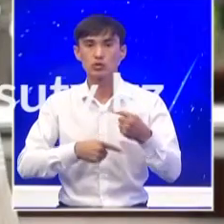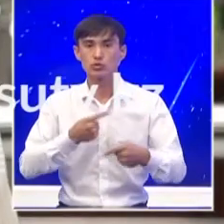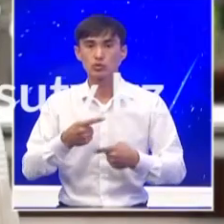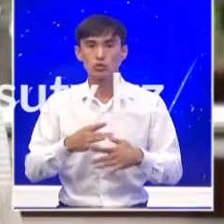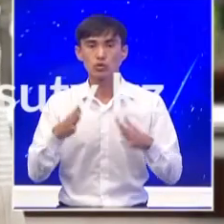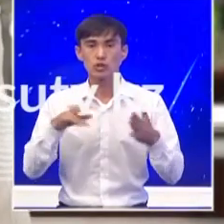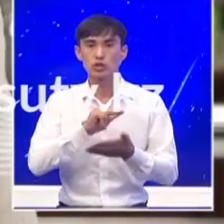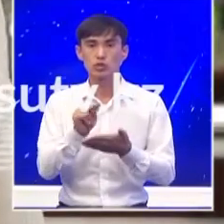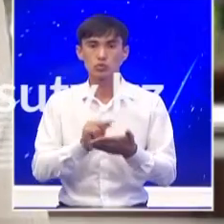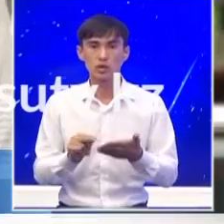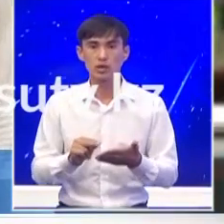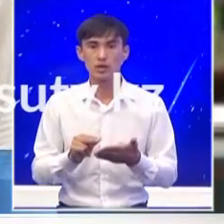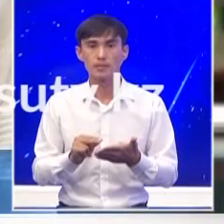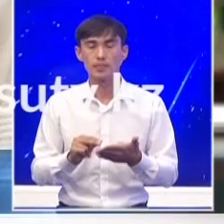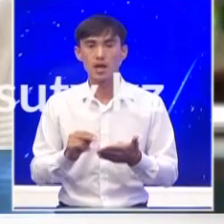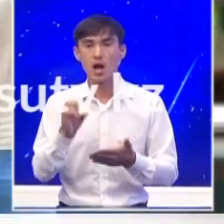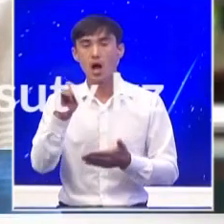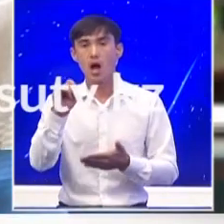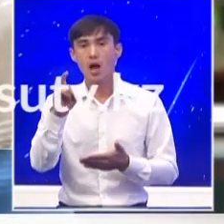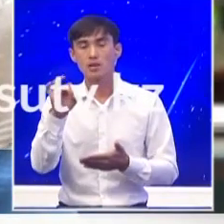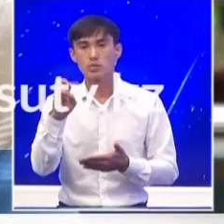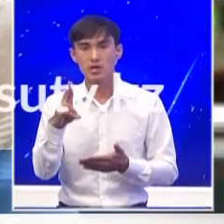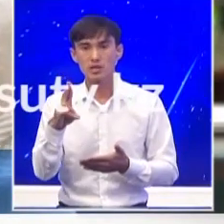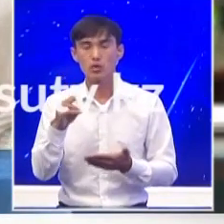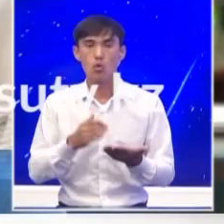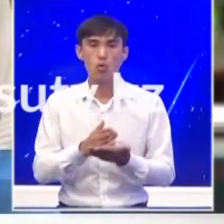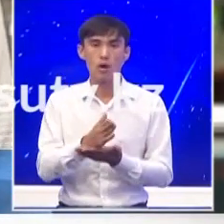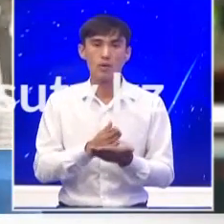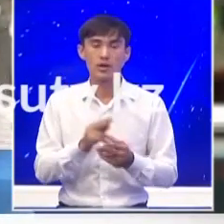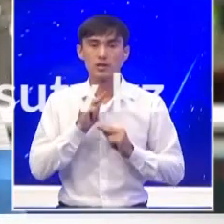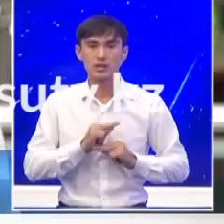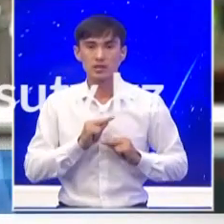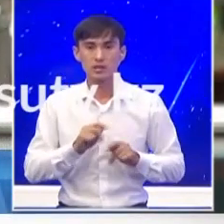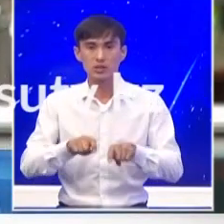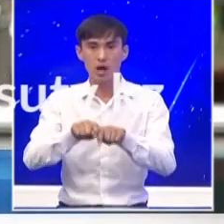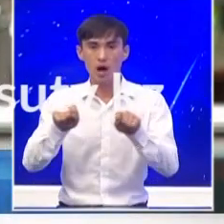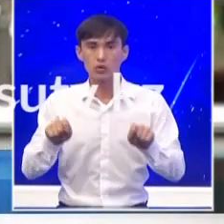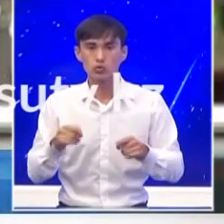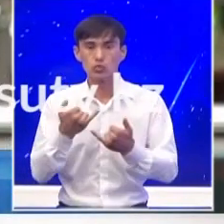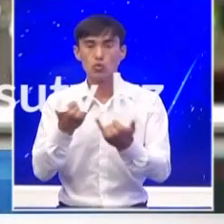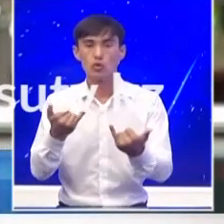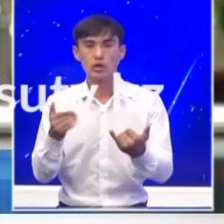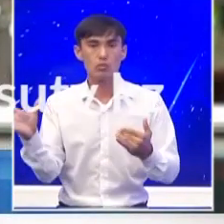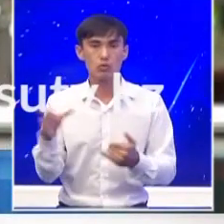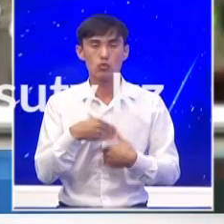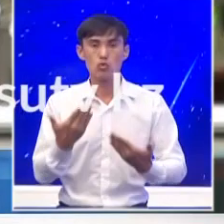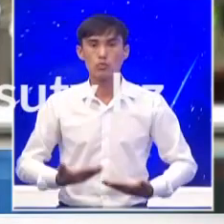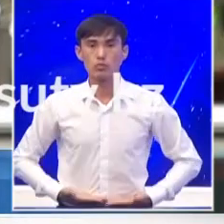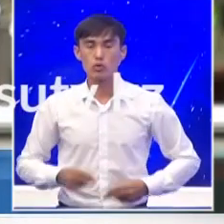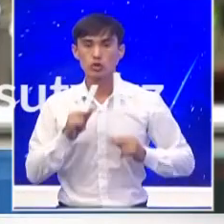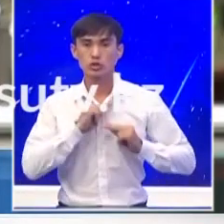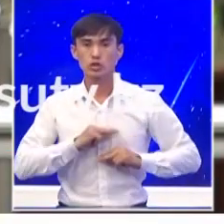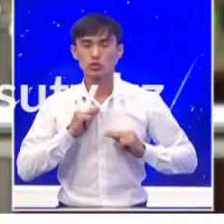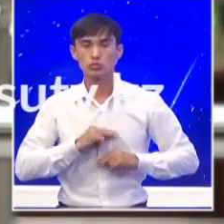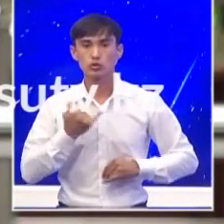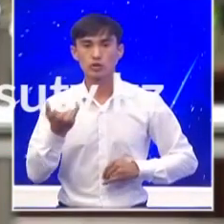Үлкен жазушыларға, әдебиет, қоғам қайраткерлерінің атына зал ашу, олардың бүкіл өмір бойы жасаған